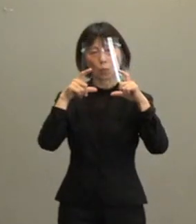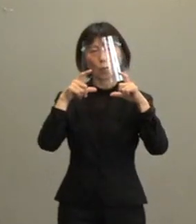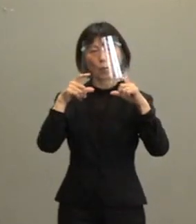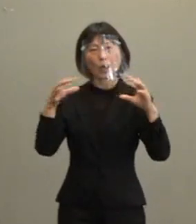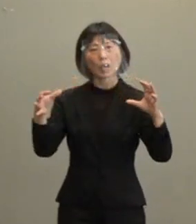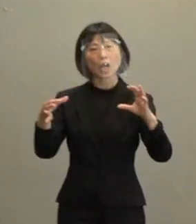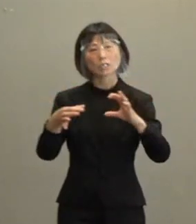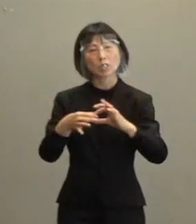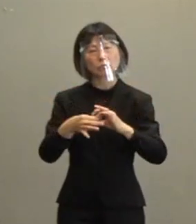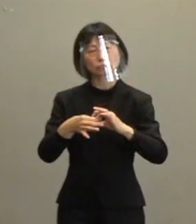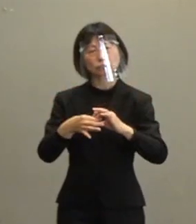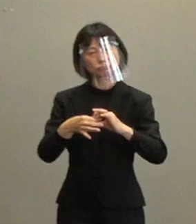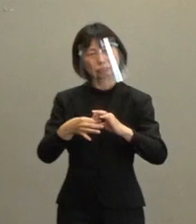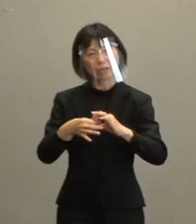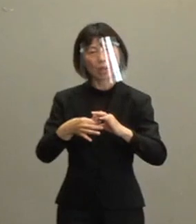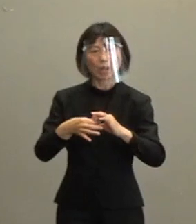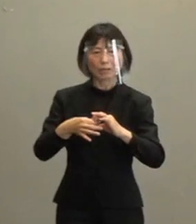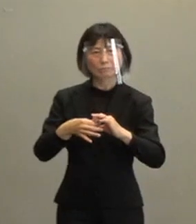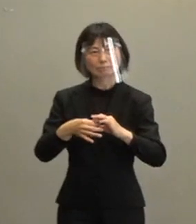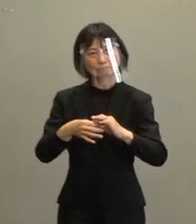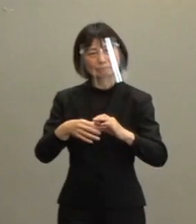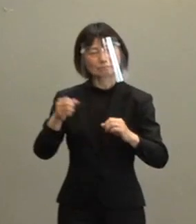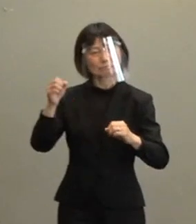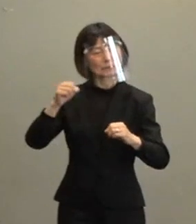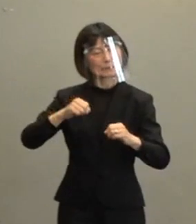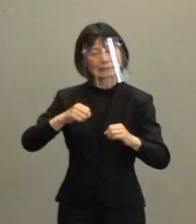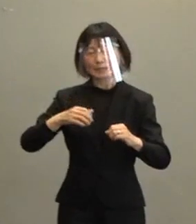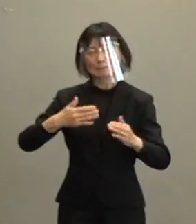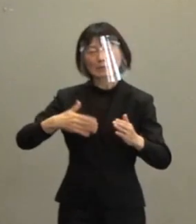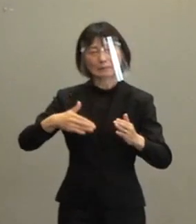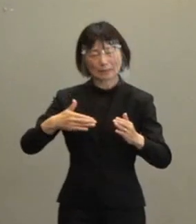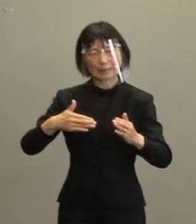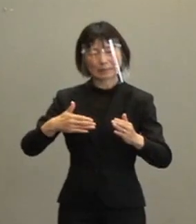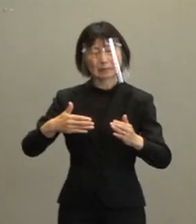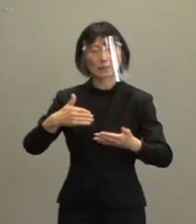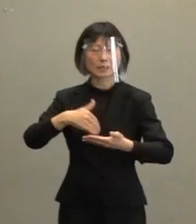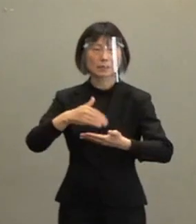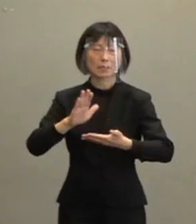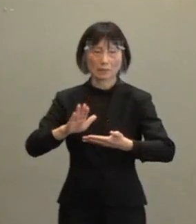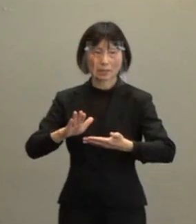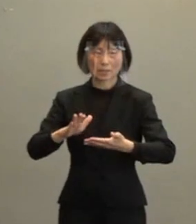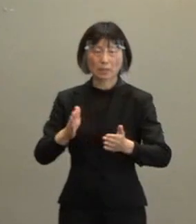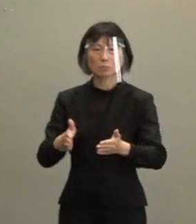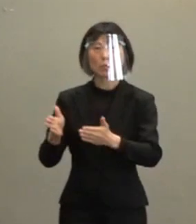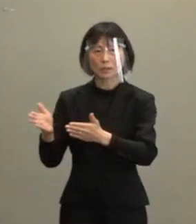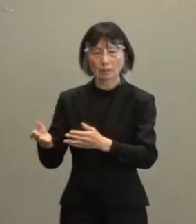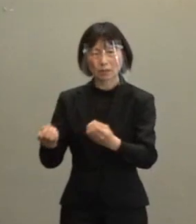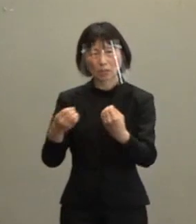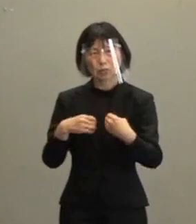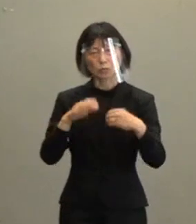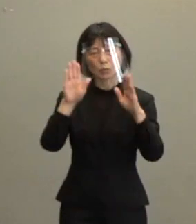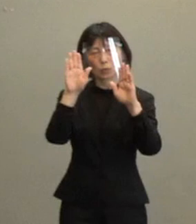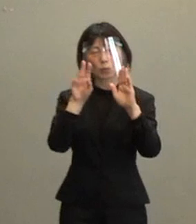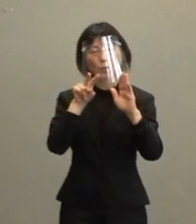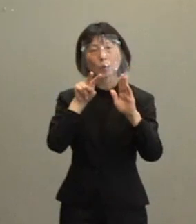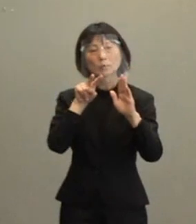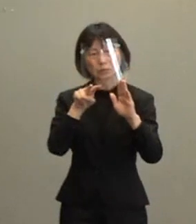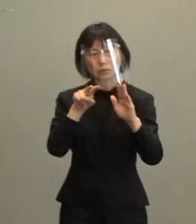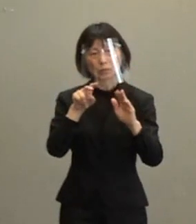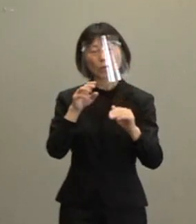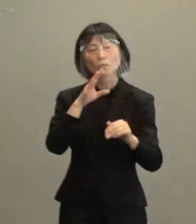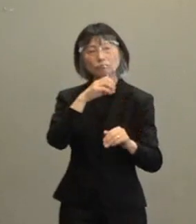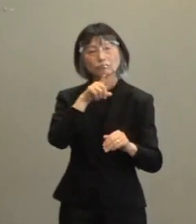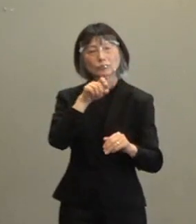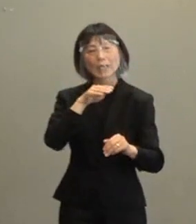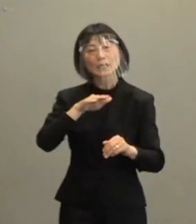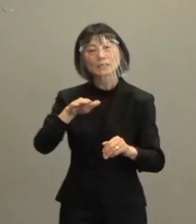関連性というものが、まあ、大きく認められるものではなかったというお話だったと思うんですけども、まあ、一方で感染状況を見てますと、まあ、10代以下の感染者であ